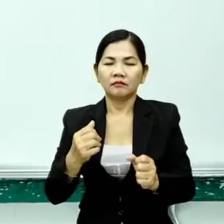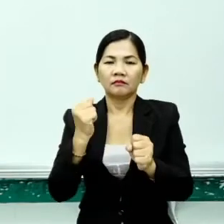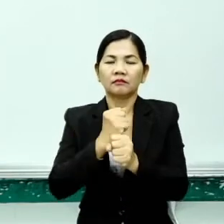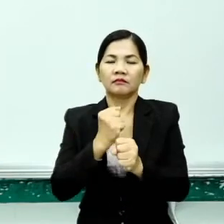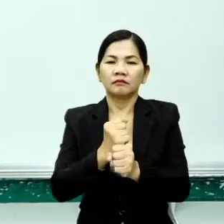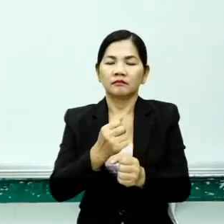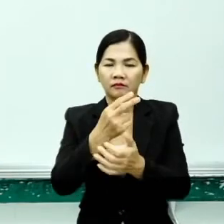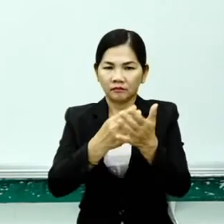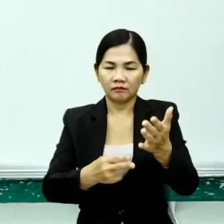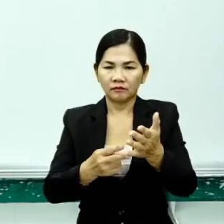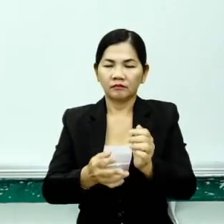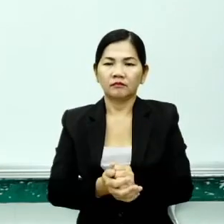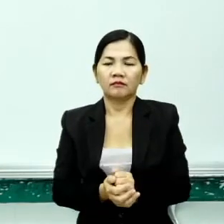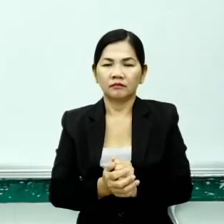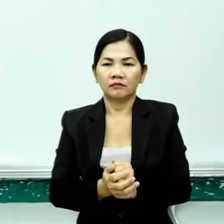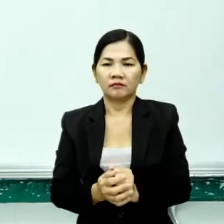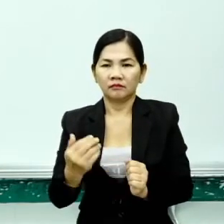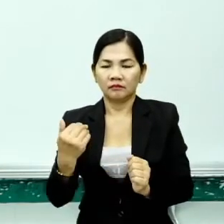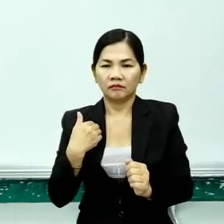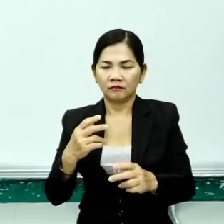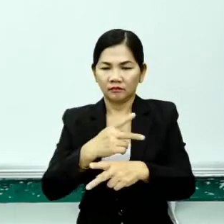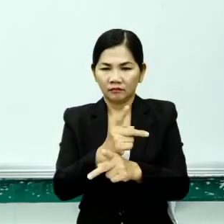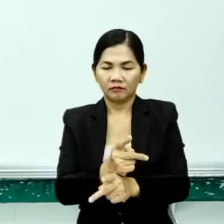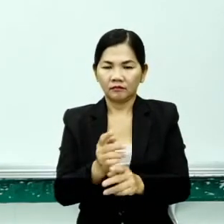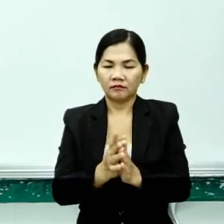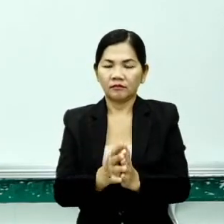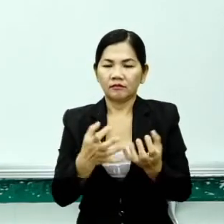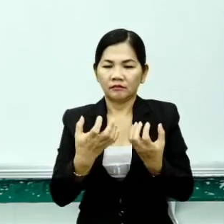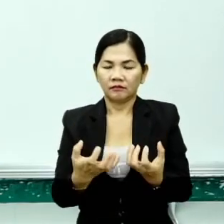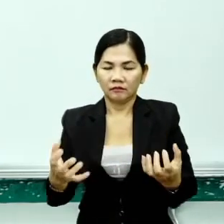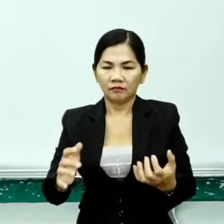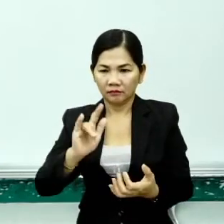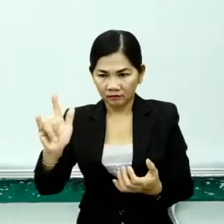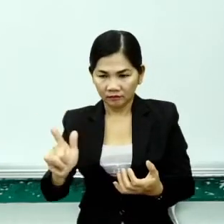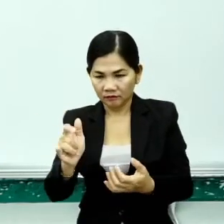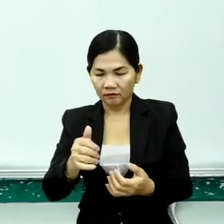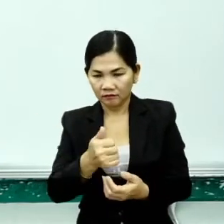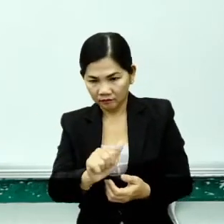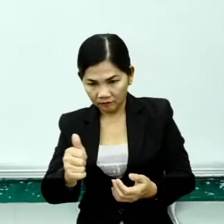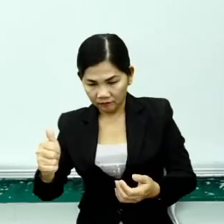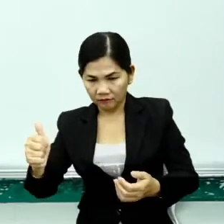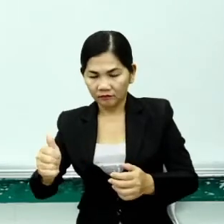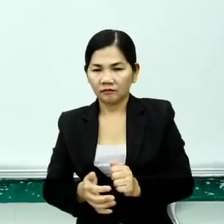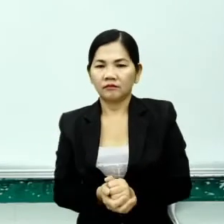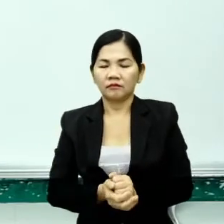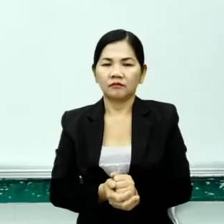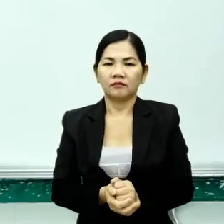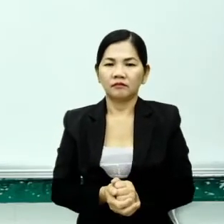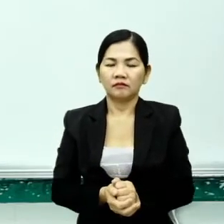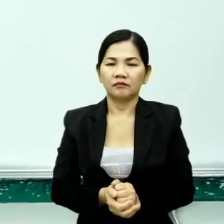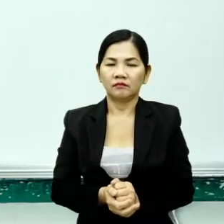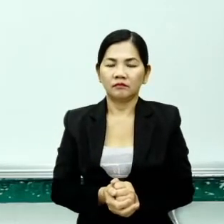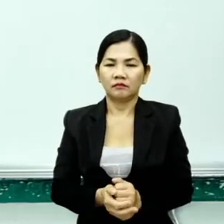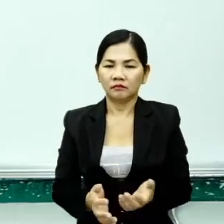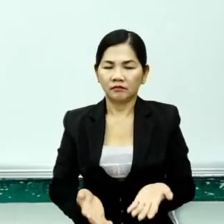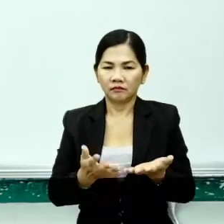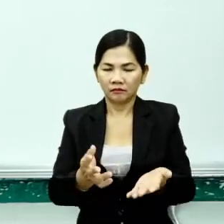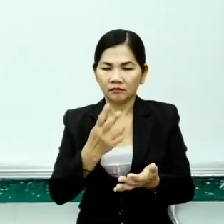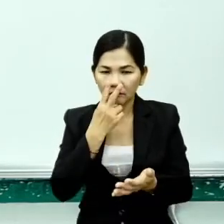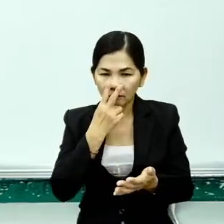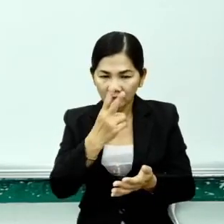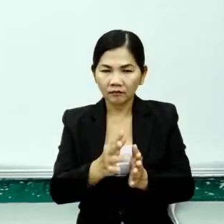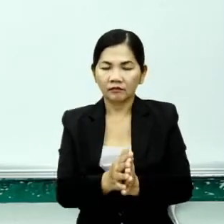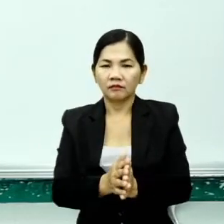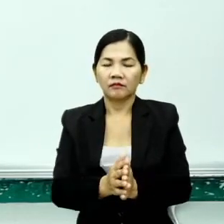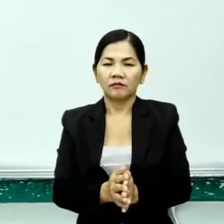con cha sầm đập phần lật chia sầm phải rẽ prau prau sen sen nè con nữa cha thả lại con mơ tiệt cha cai